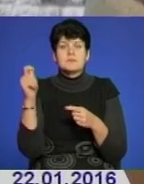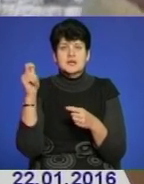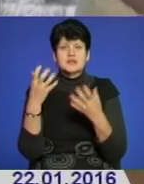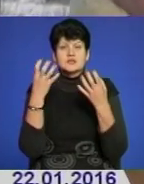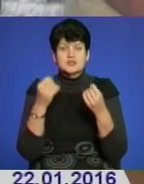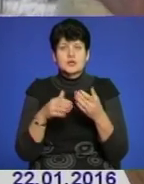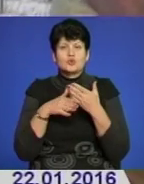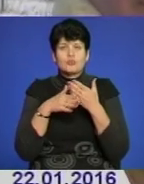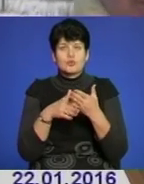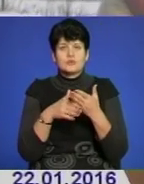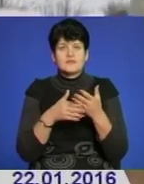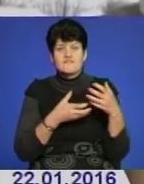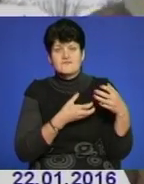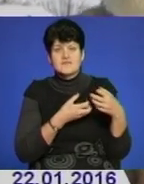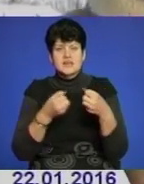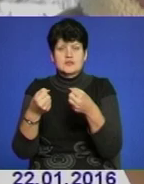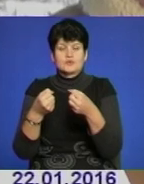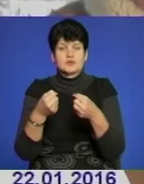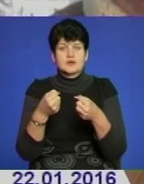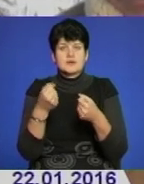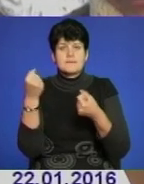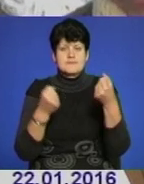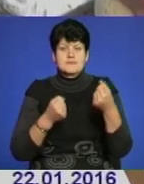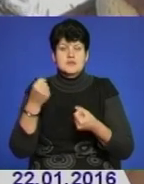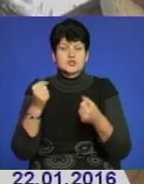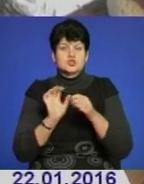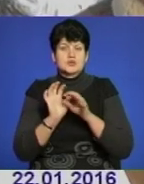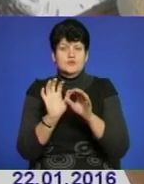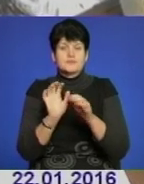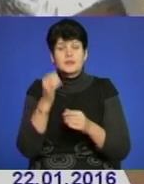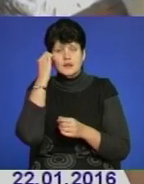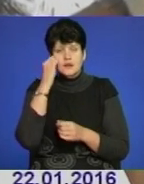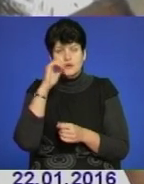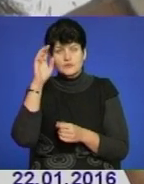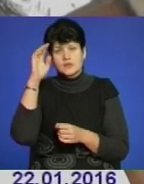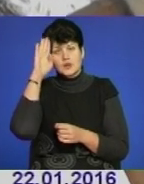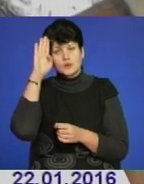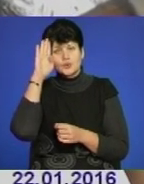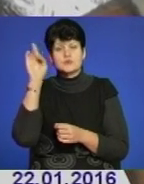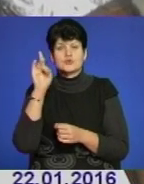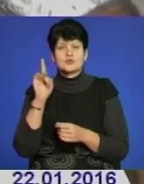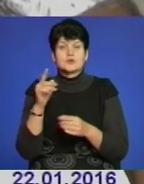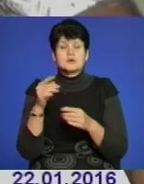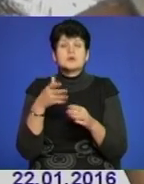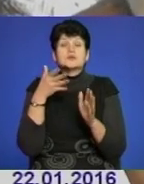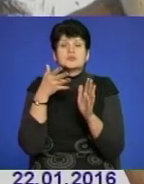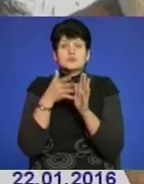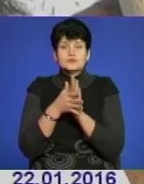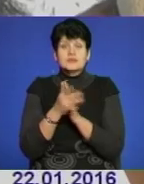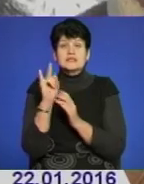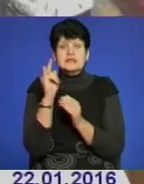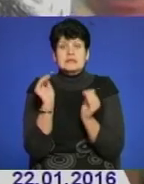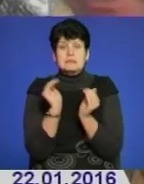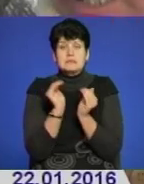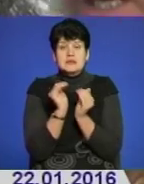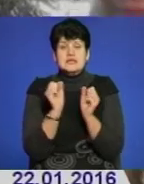так допомогли вже общими зусиллями витягнути. І дякувати хлопцям, що так зреагували, тому що дитина маленька